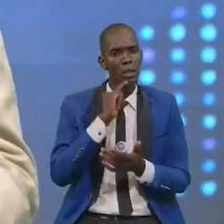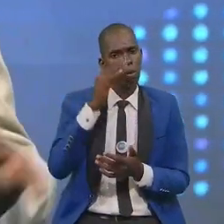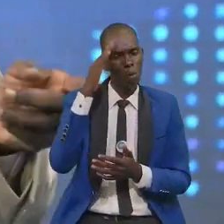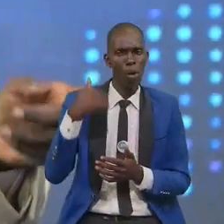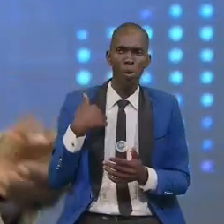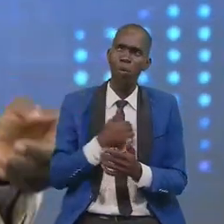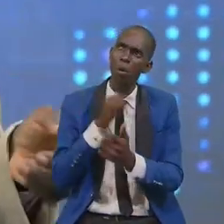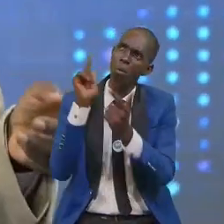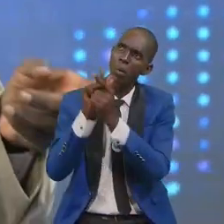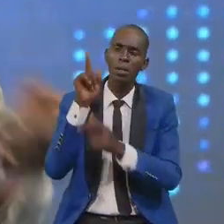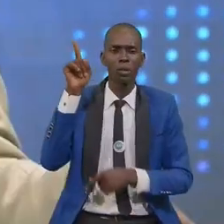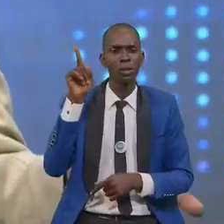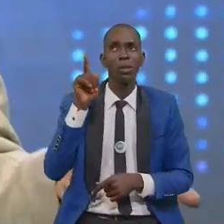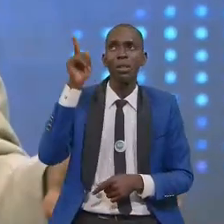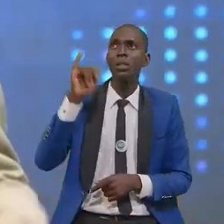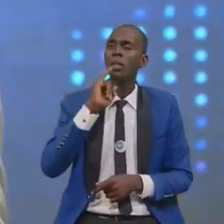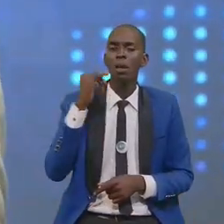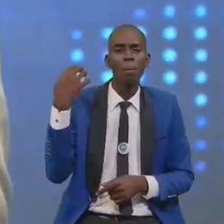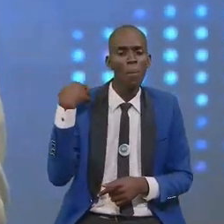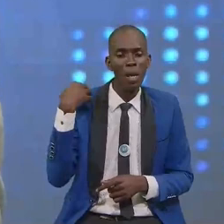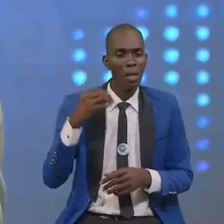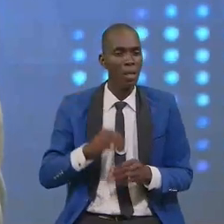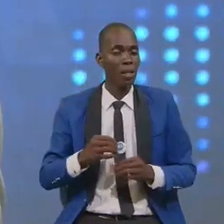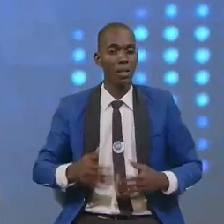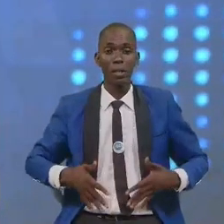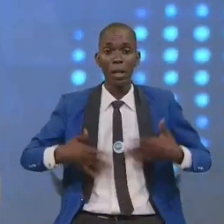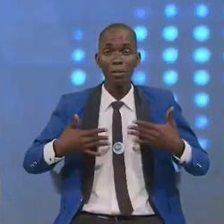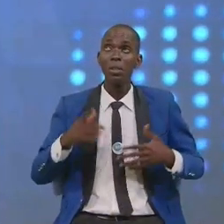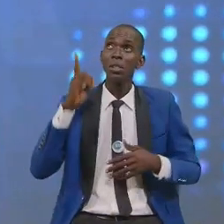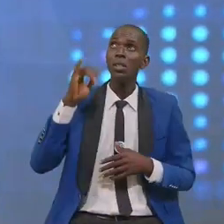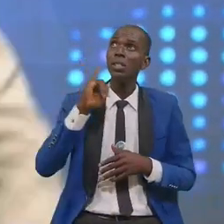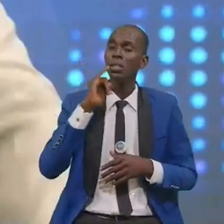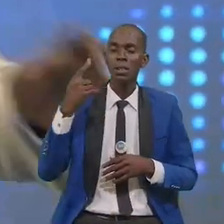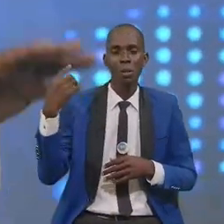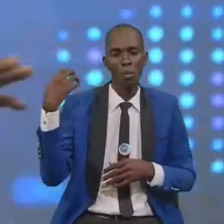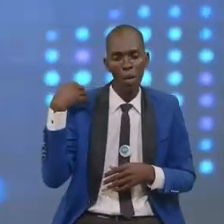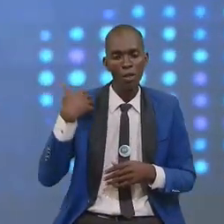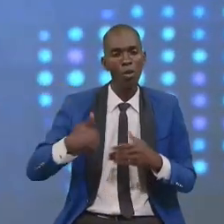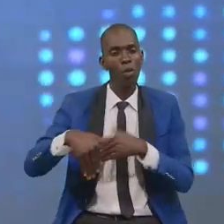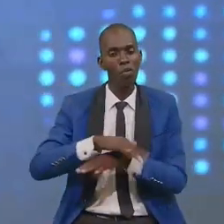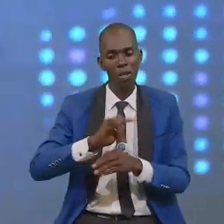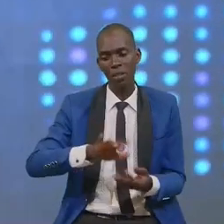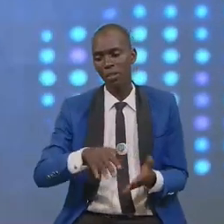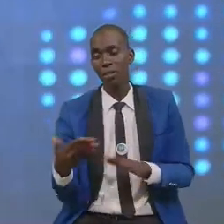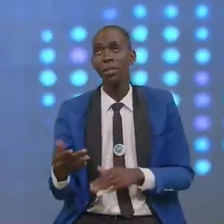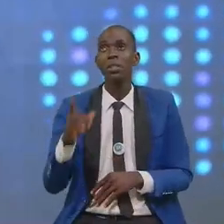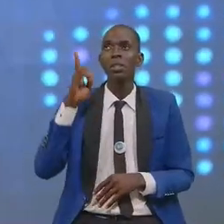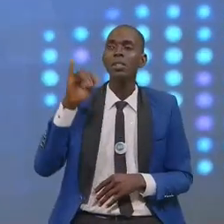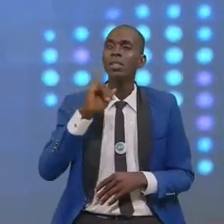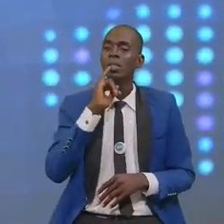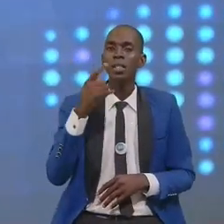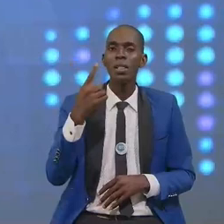il est le maître dans la vie il y a le maître de la mort il est le maître sur